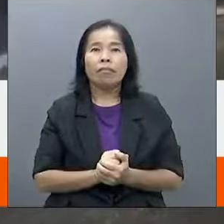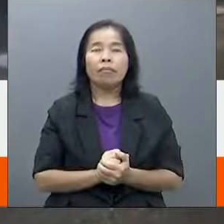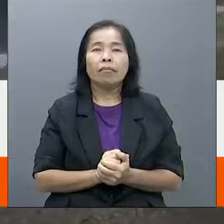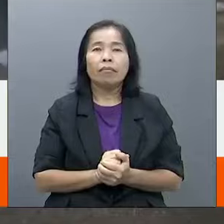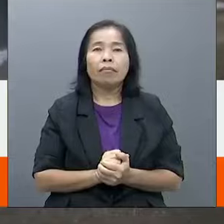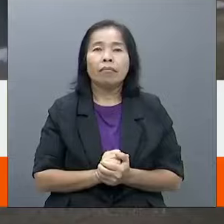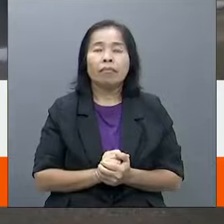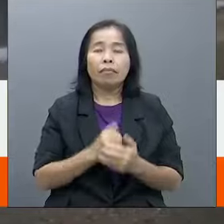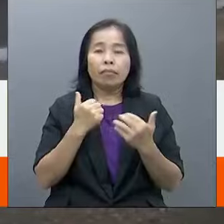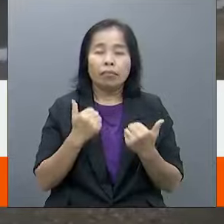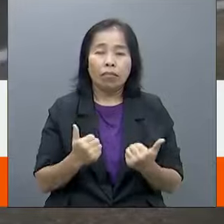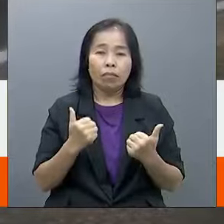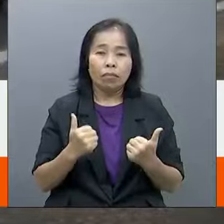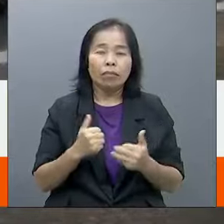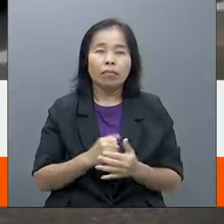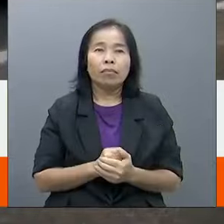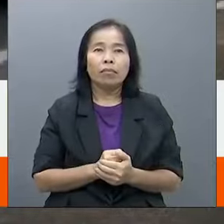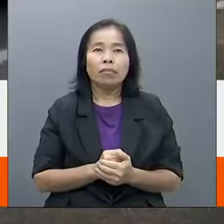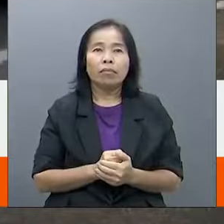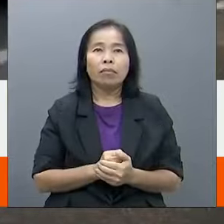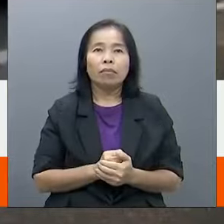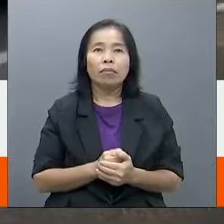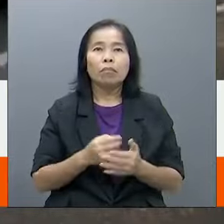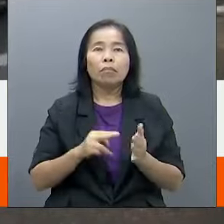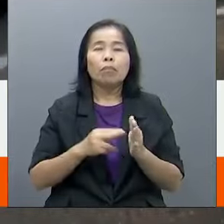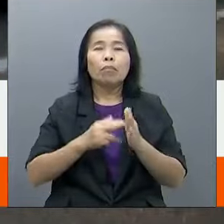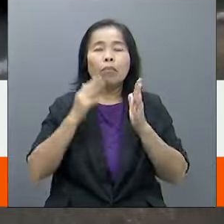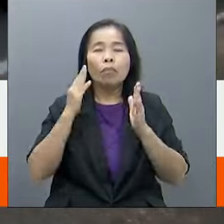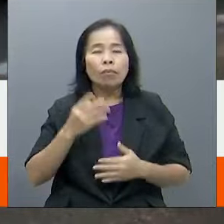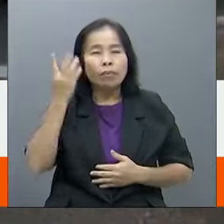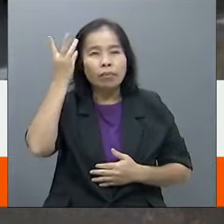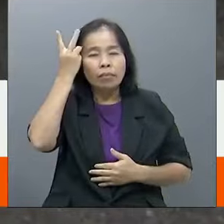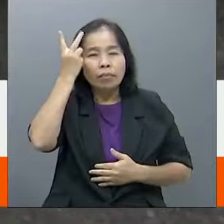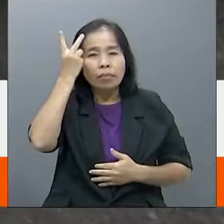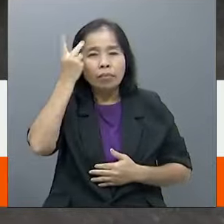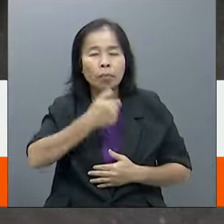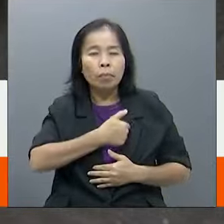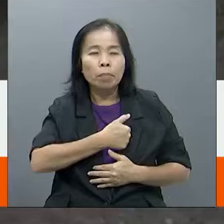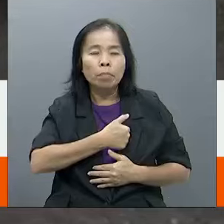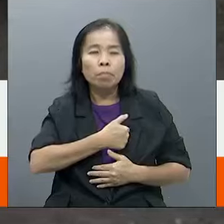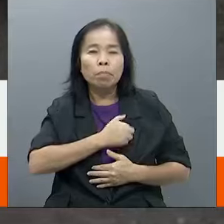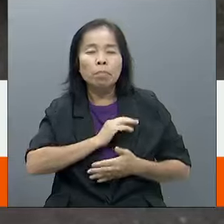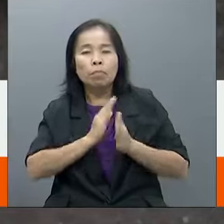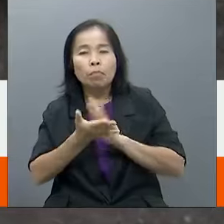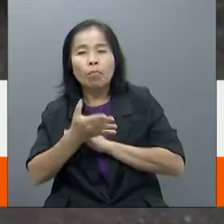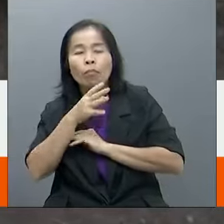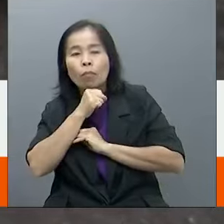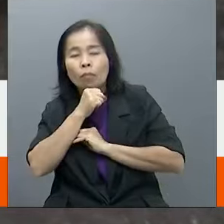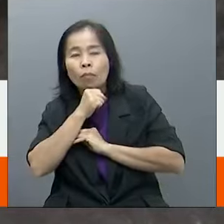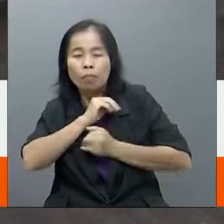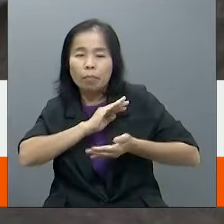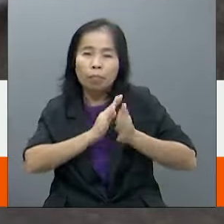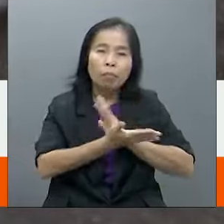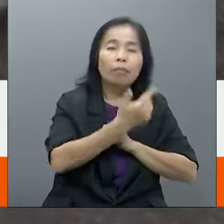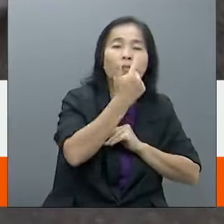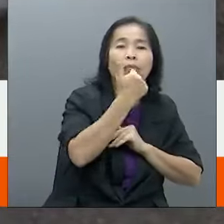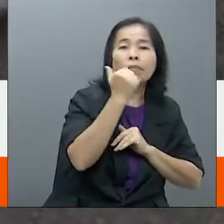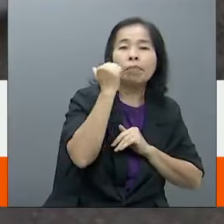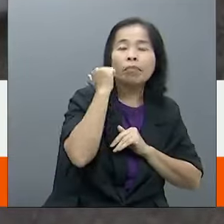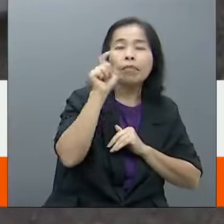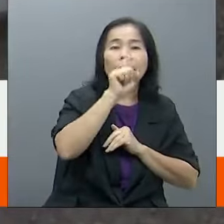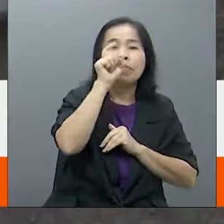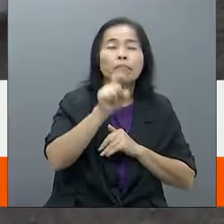ตอนนี้มันก็คือการฟื้นคืนความนิยมของคนที่เคยรับและศรัทธานะครับทางอดีตนายกทักษิณนะครับซึ่งอาจจะประทับ